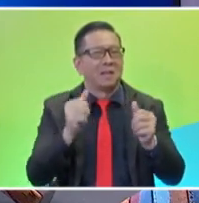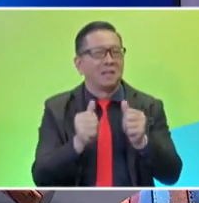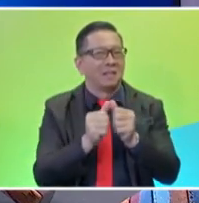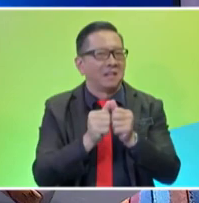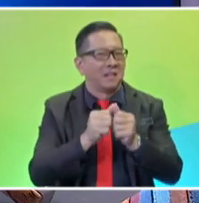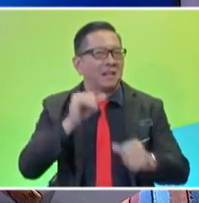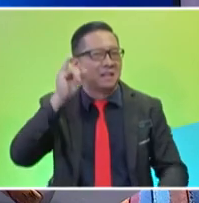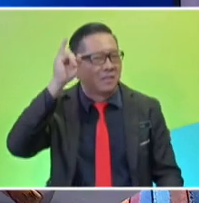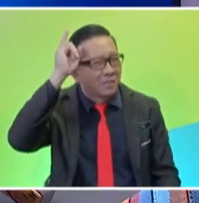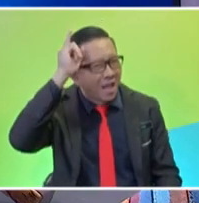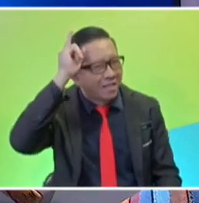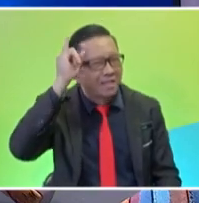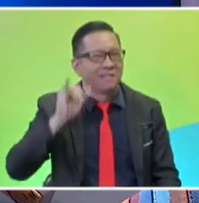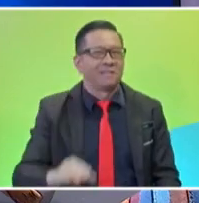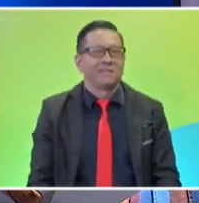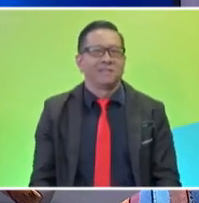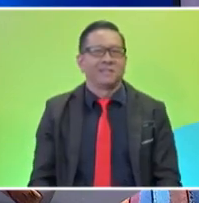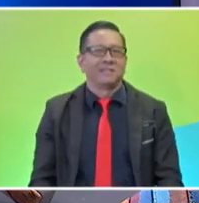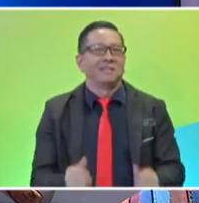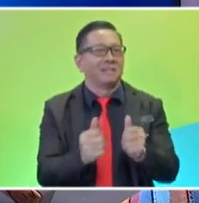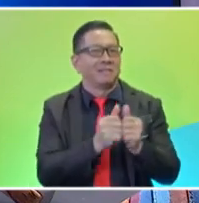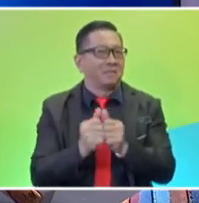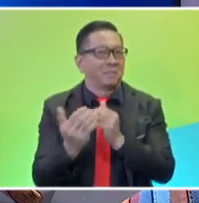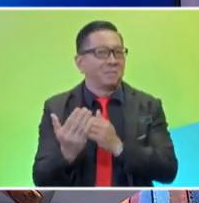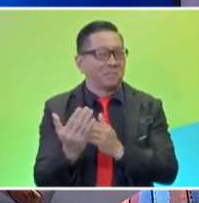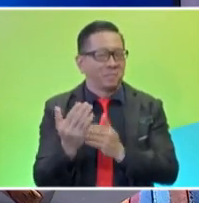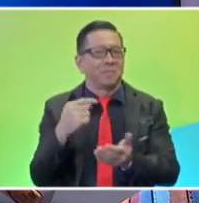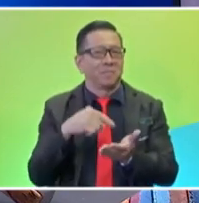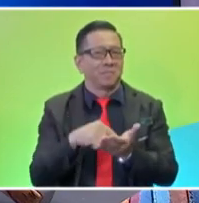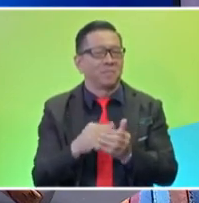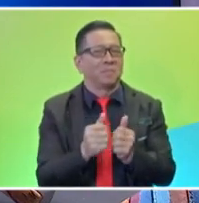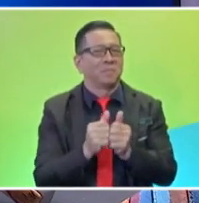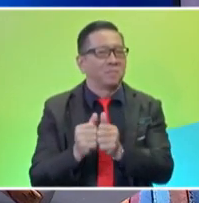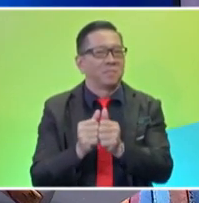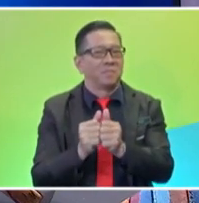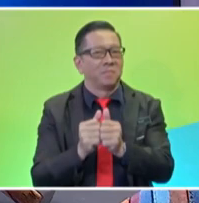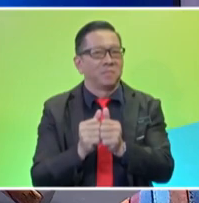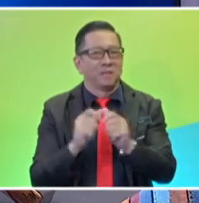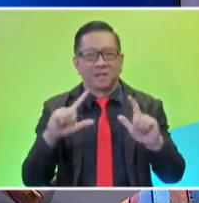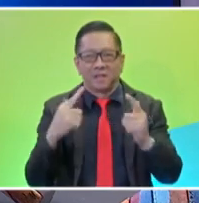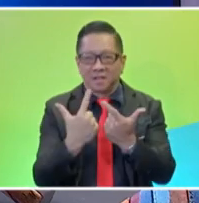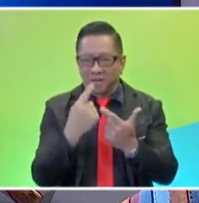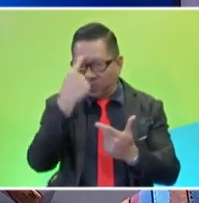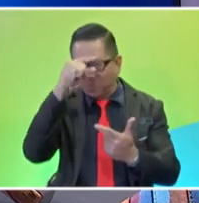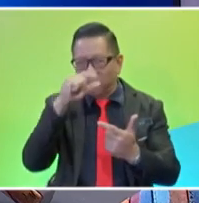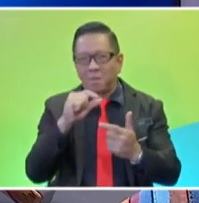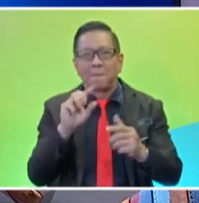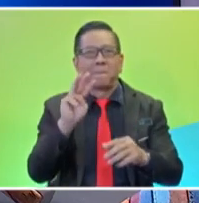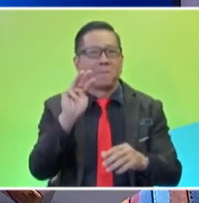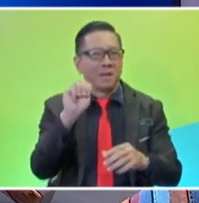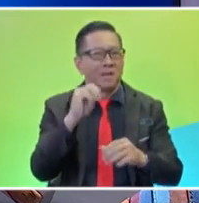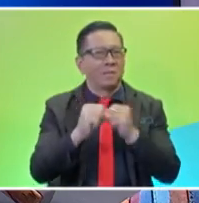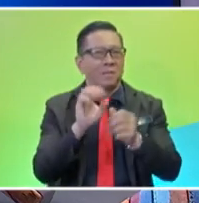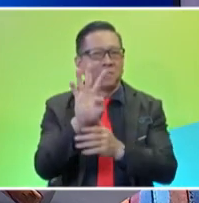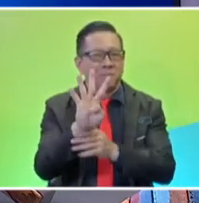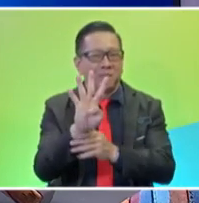anda untuk hari ini Abang Irfan baik bersama boyfan hari ini kita akan bersama-sama dalam kelas untuk bahasa Melayu tahun 4